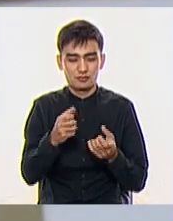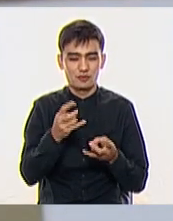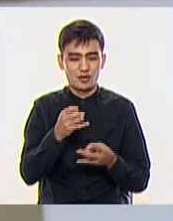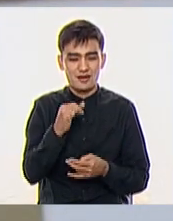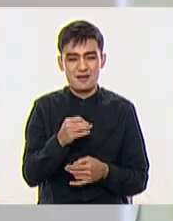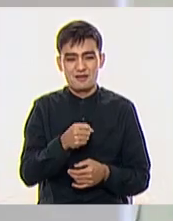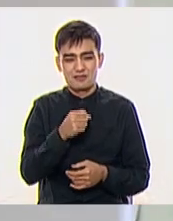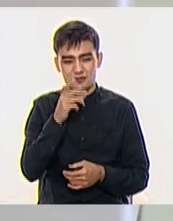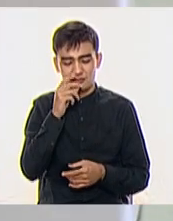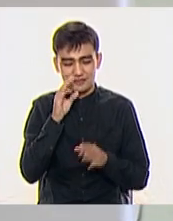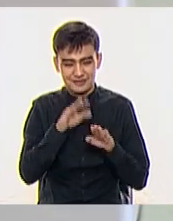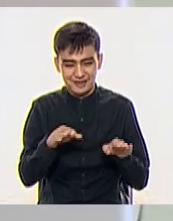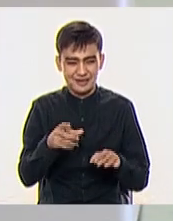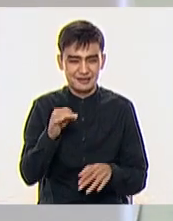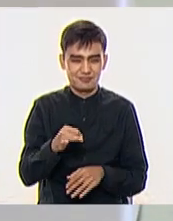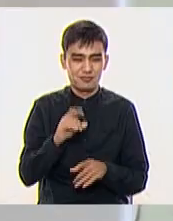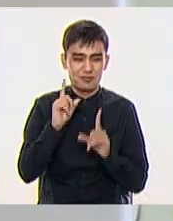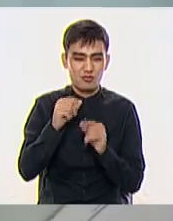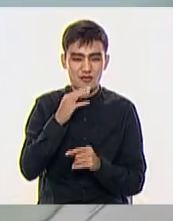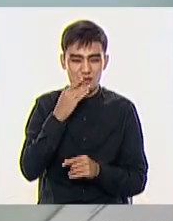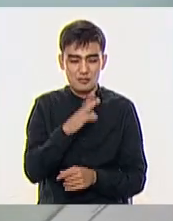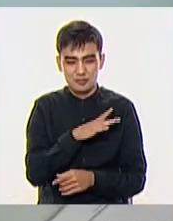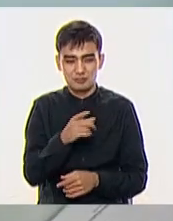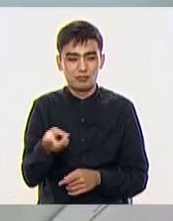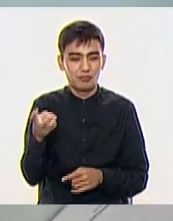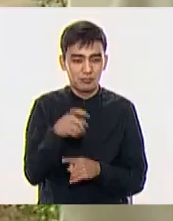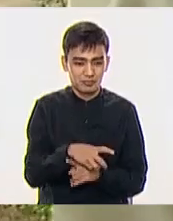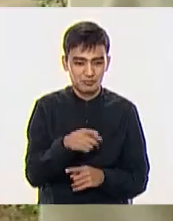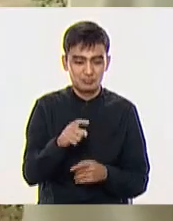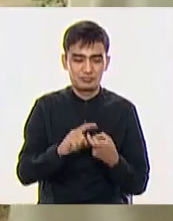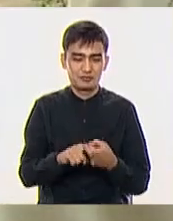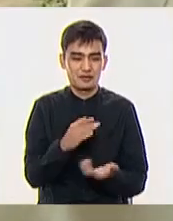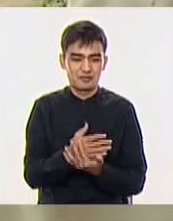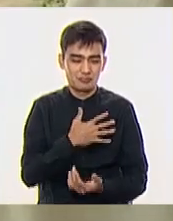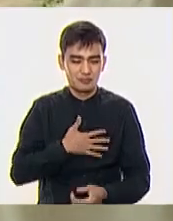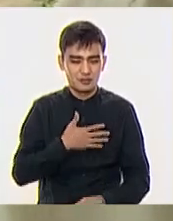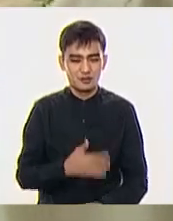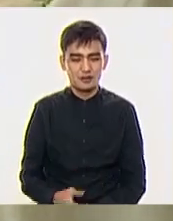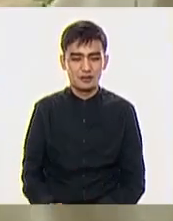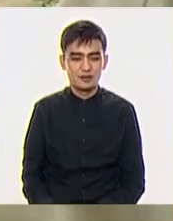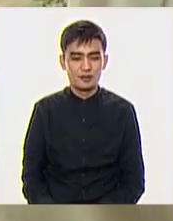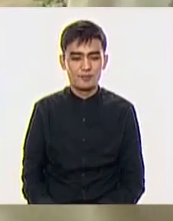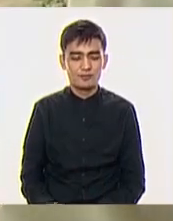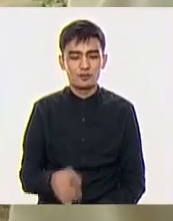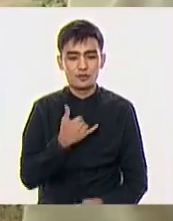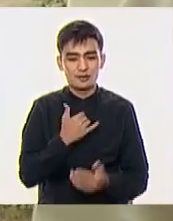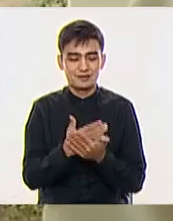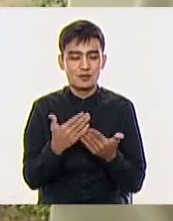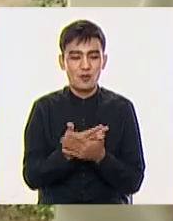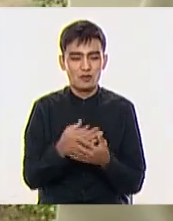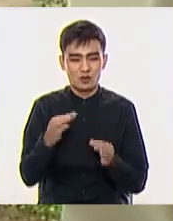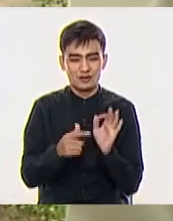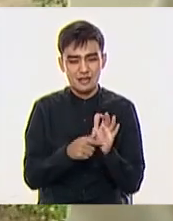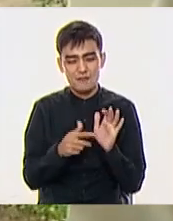балаларға үлкендердің шетел асып жұқтырып жүргені алаңдатады дейді. Енді мен біздегі информацияны қарасам, 7-8 рет өсіп